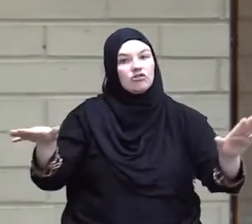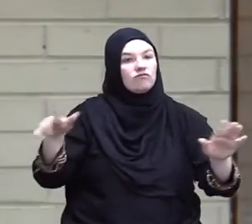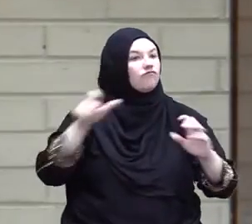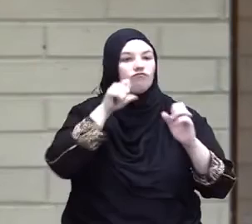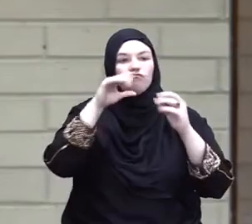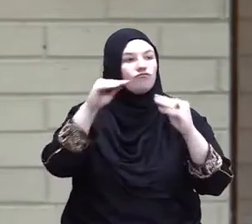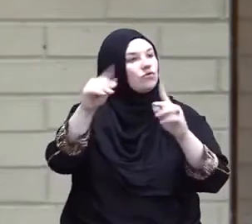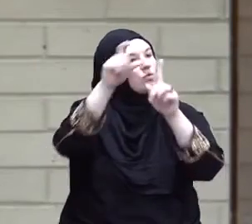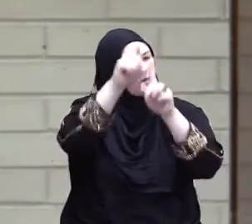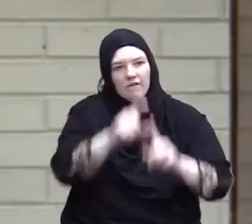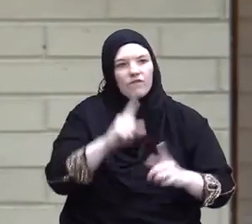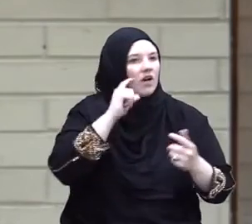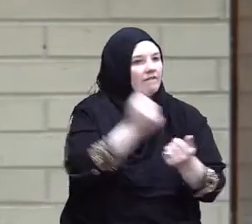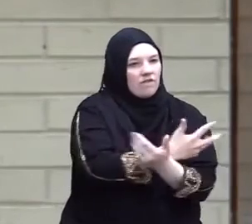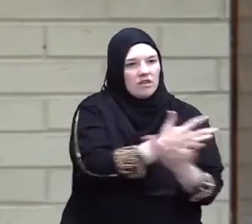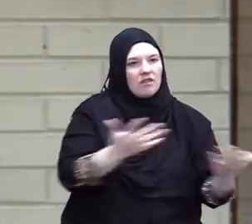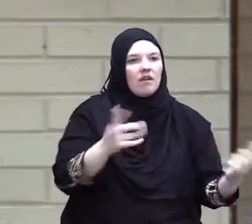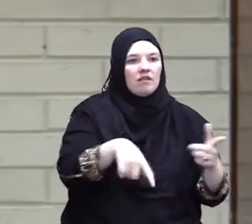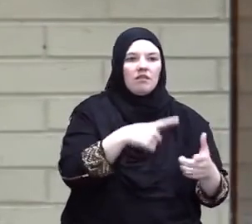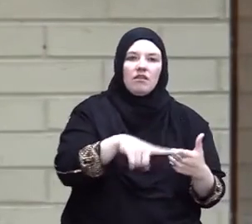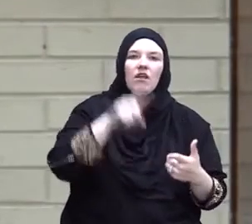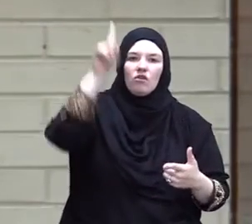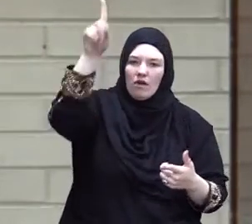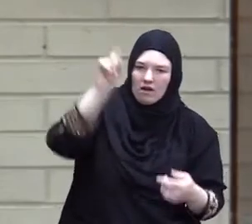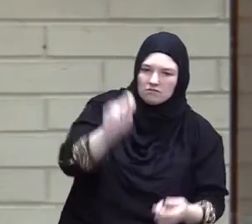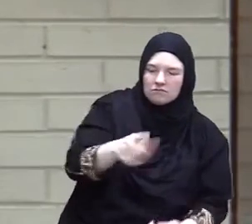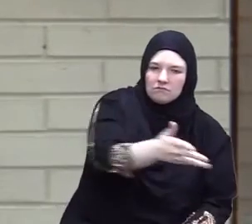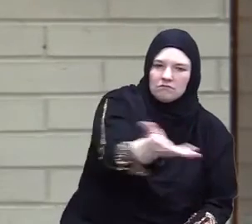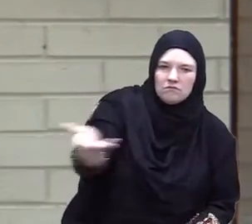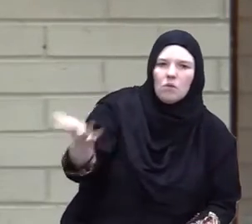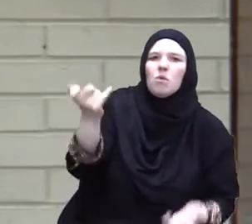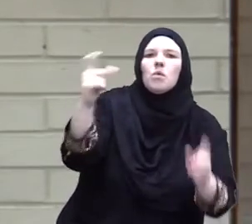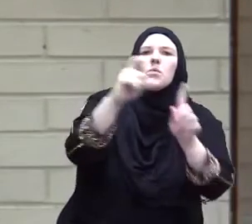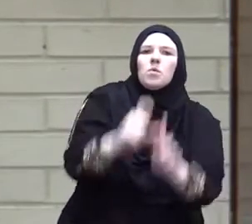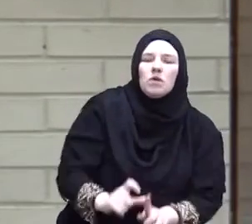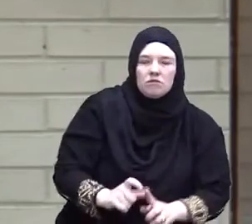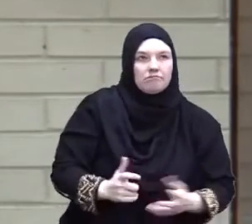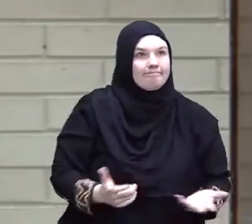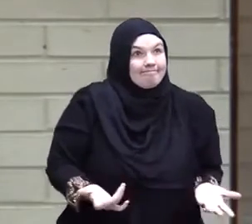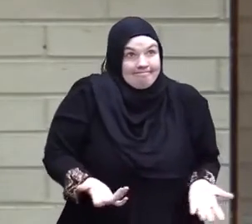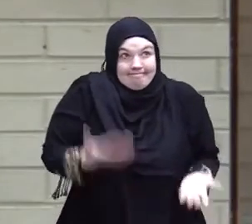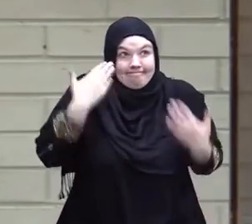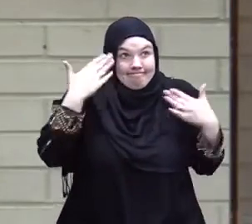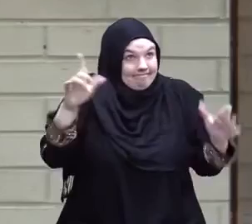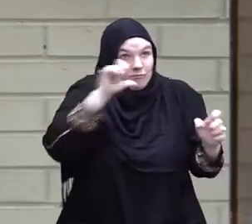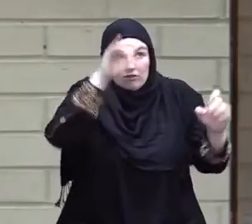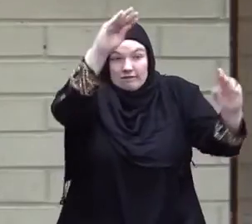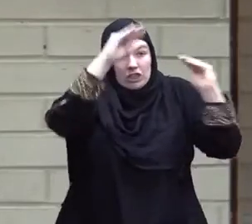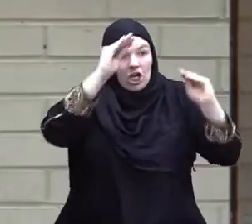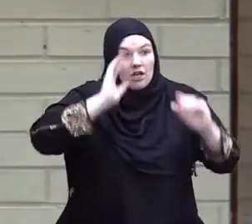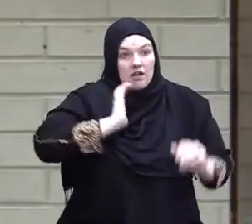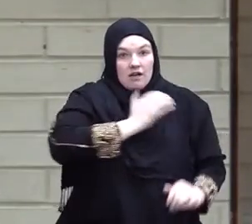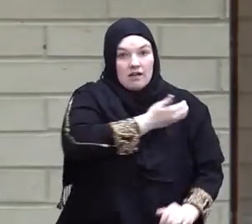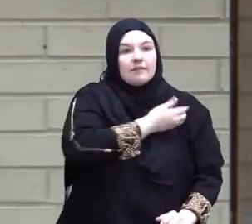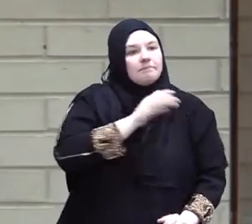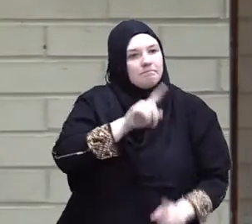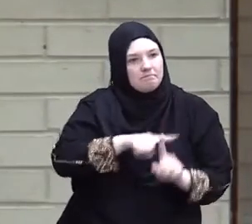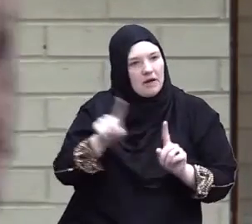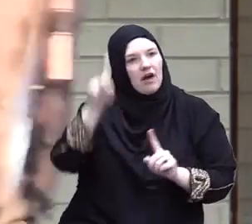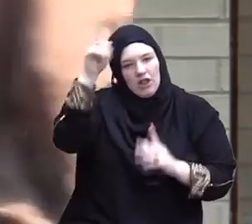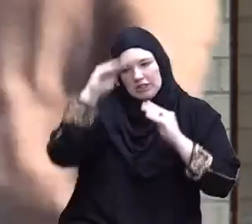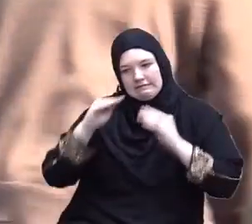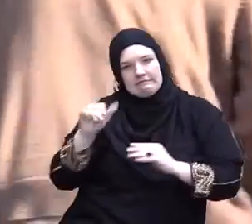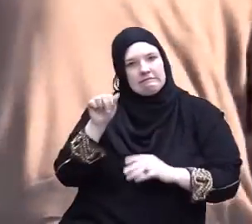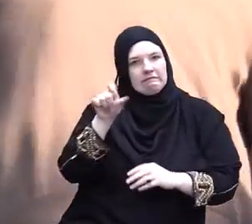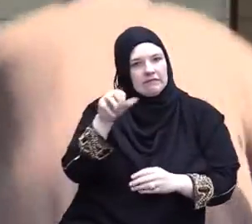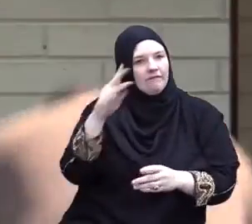So they say, أَتَجْعَلُ فِيهَا مَنْ يُفْسِدُ فِيهَا وَيَسْفِكُ الدِّمَاءِ وَنَحْنُ نُسَبِّحُ